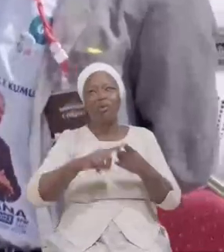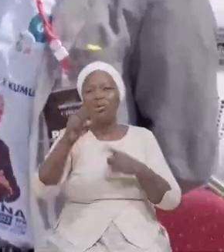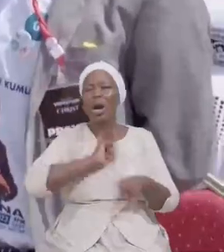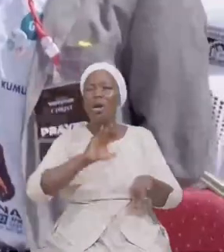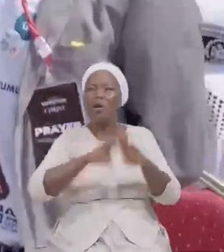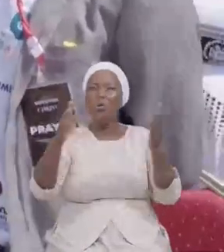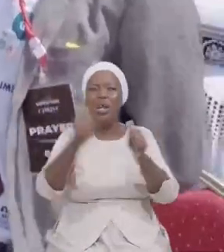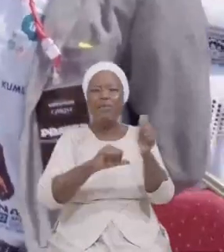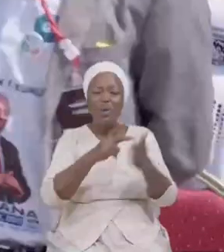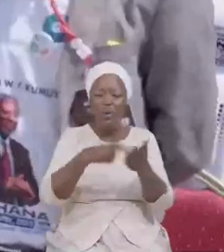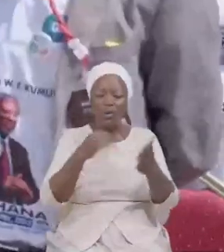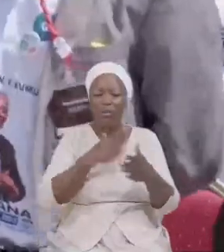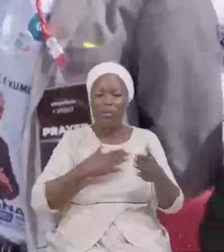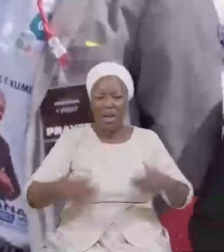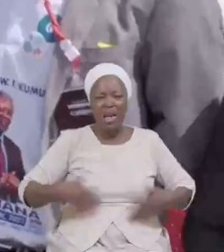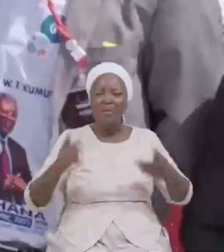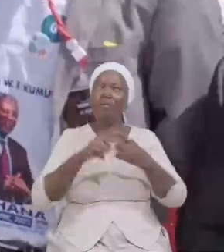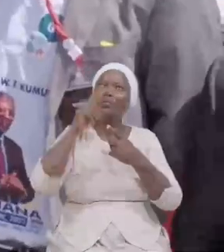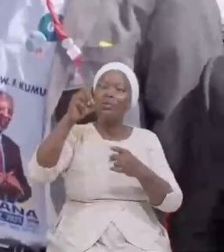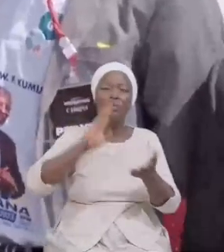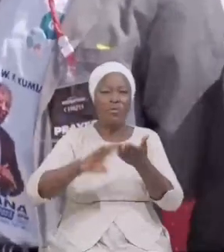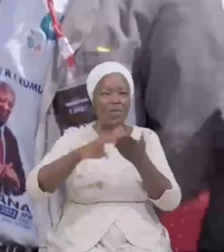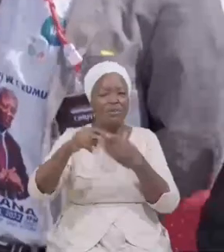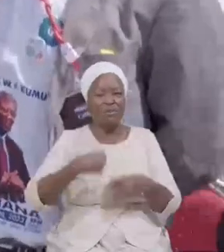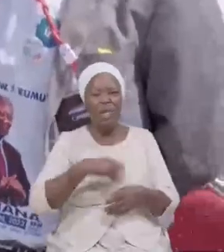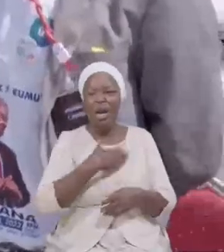toutes choses. Pardonne-moi. Sauve-moi.